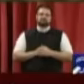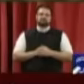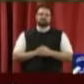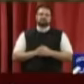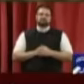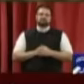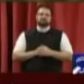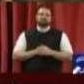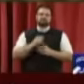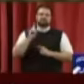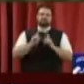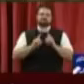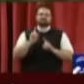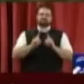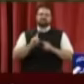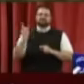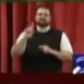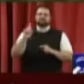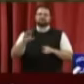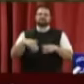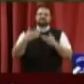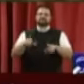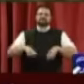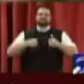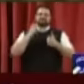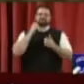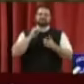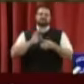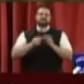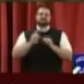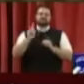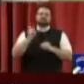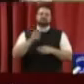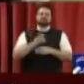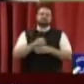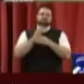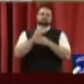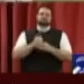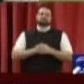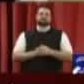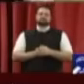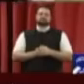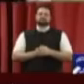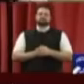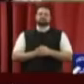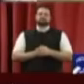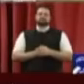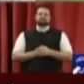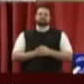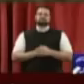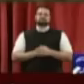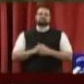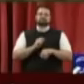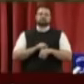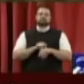Dacă nu-l lași să-și treacă experiența, înseamnă că nu-l ajut. Aha! Ai văzut brava. Ai văzut bine. Da? În momentul în care